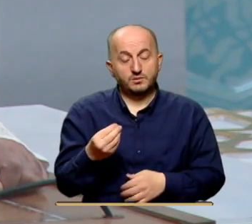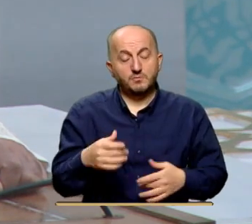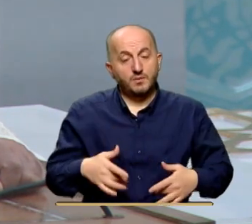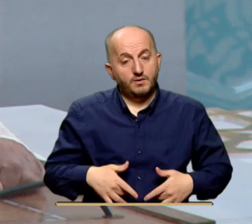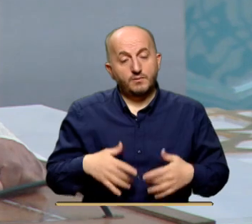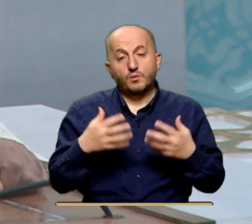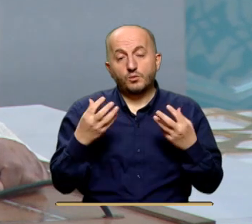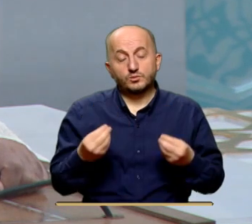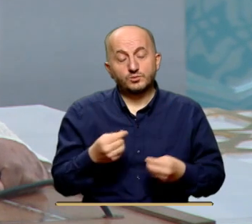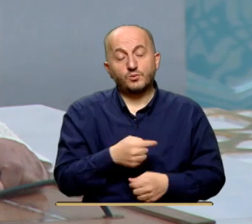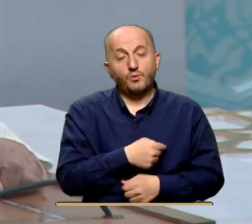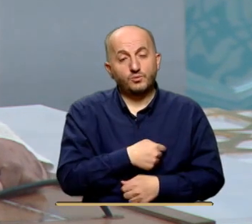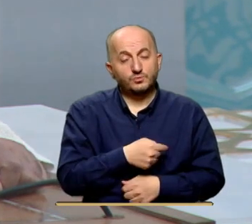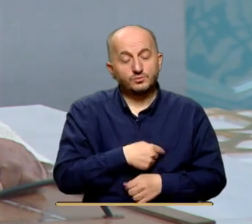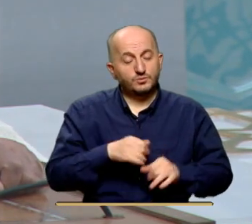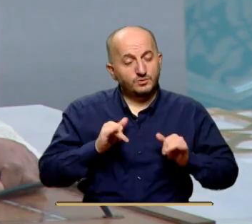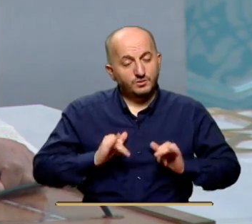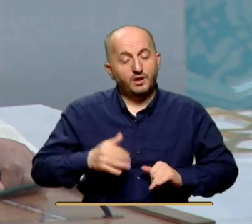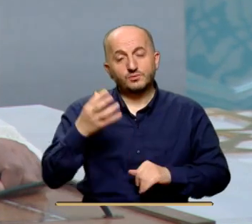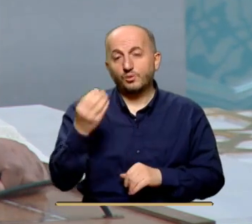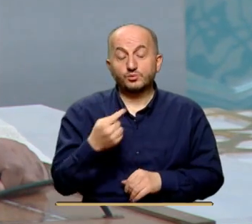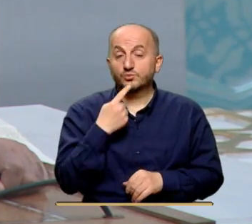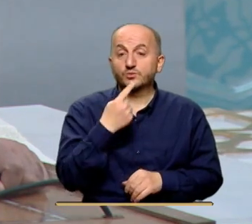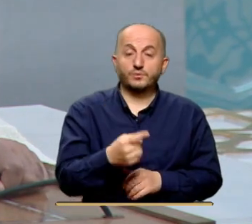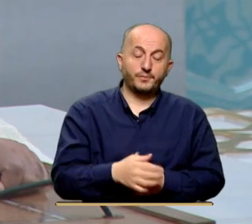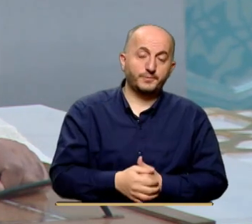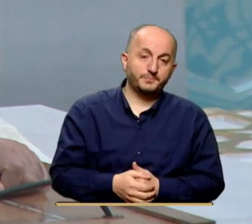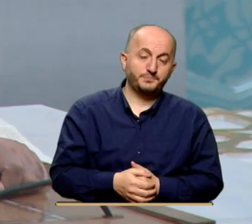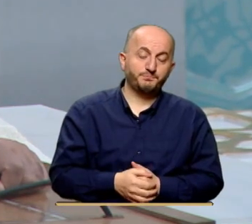olunuz, gönlünüz rahat olsun diyor.